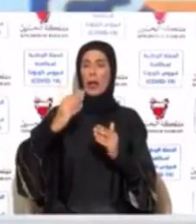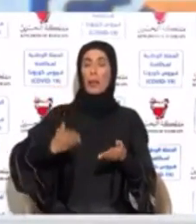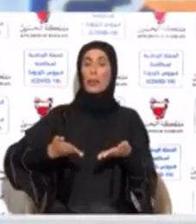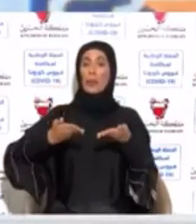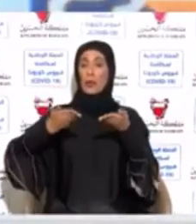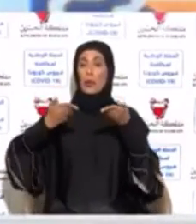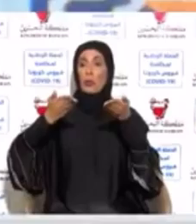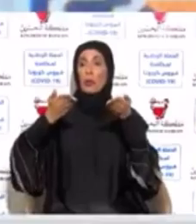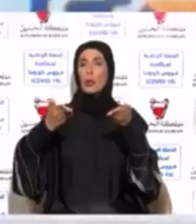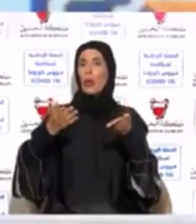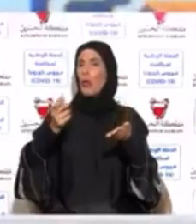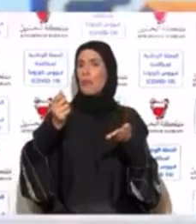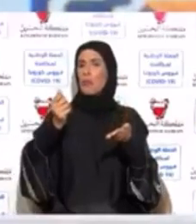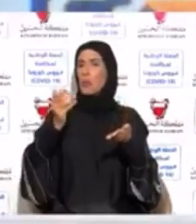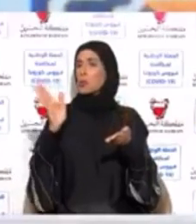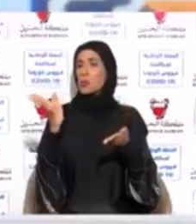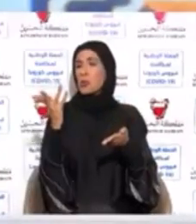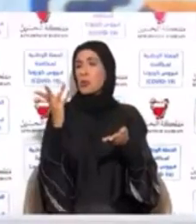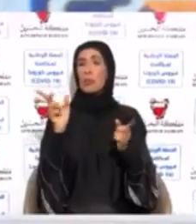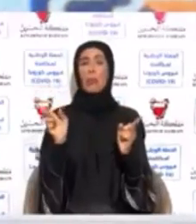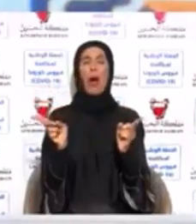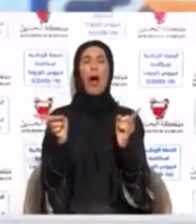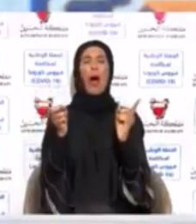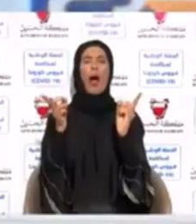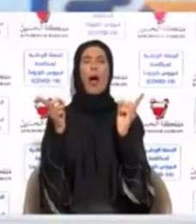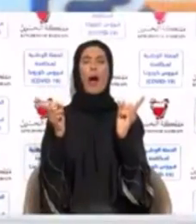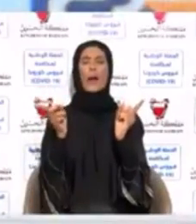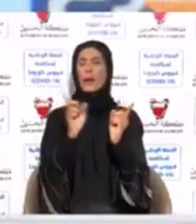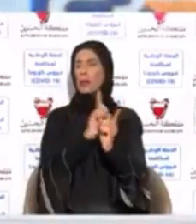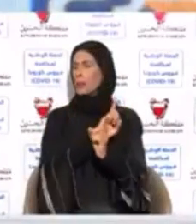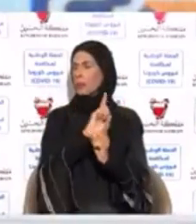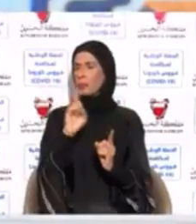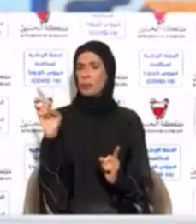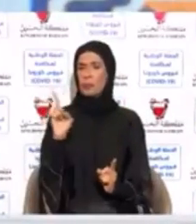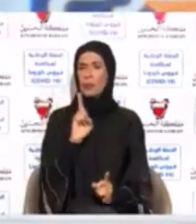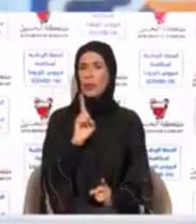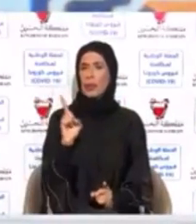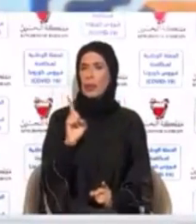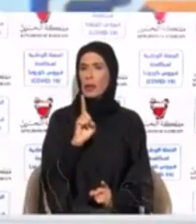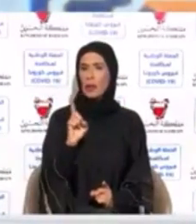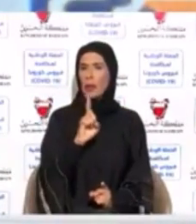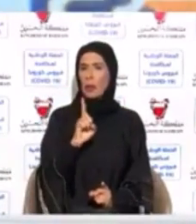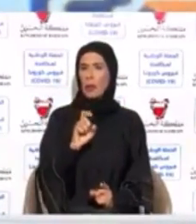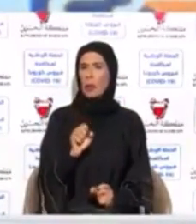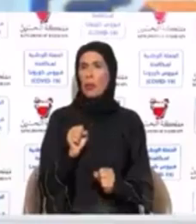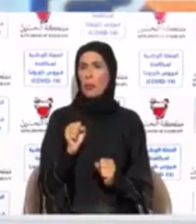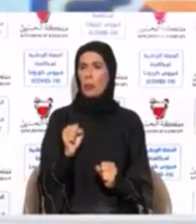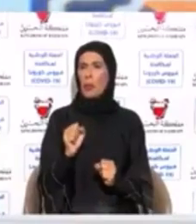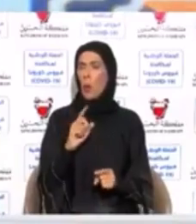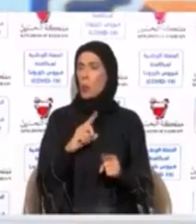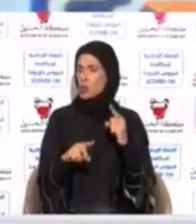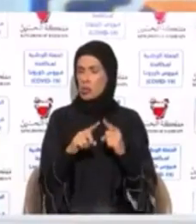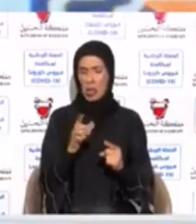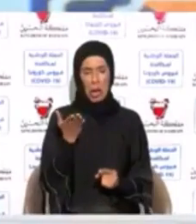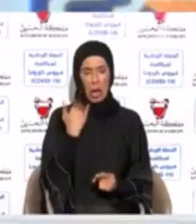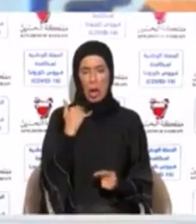المطلوبة ولو كانت شنو التكلفة. فالتكلفة ليست عامة بعائق لتقديم الخدمة